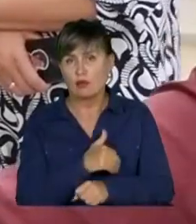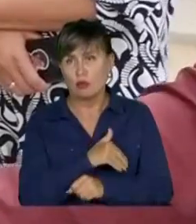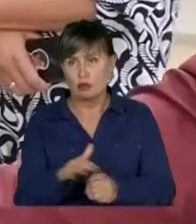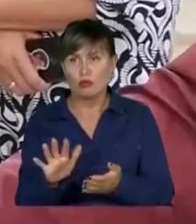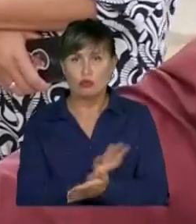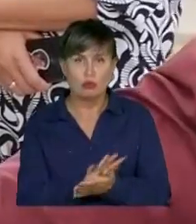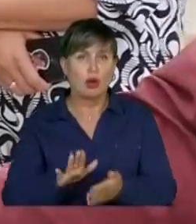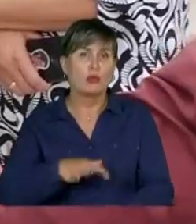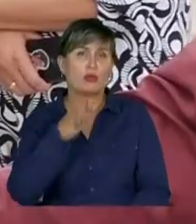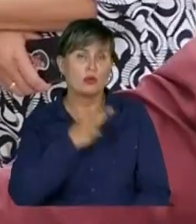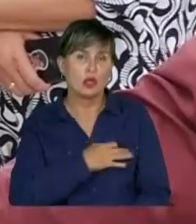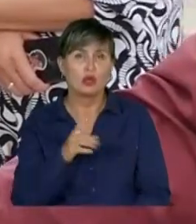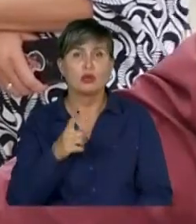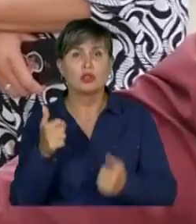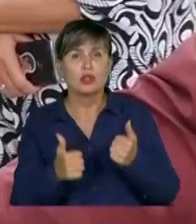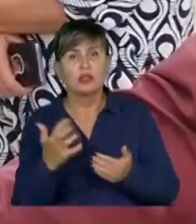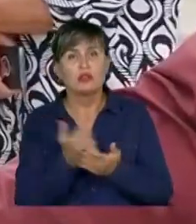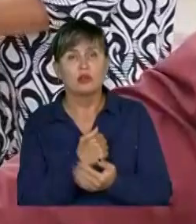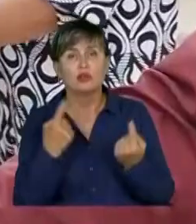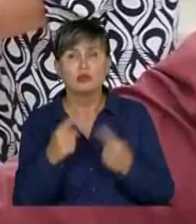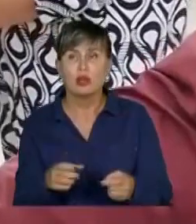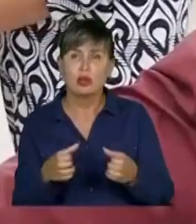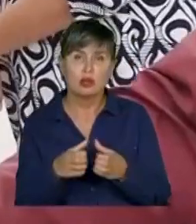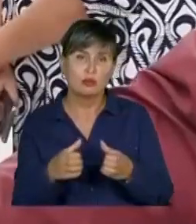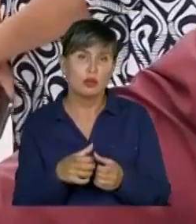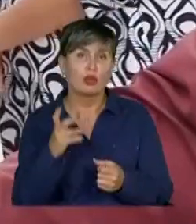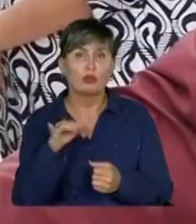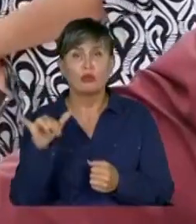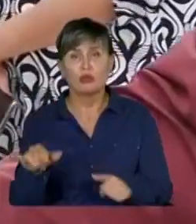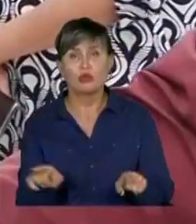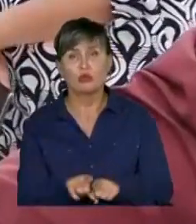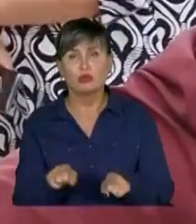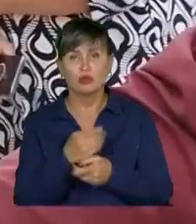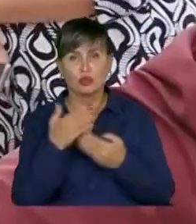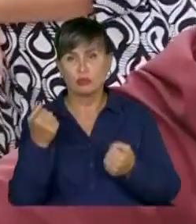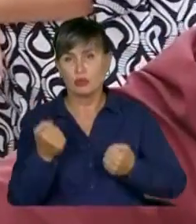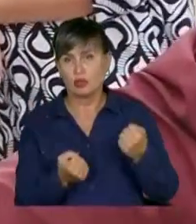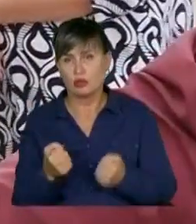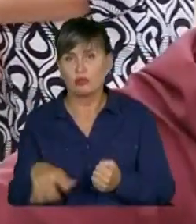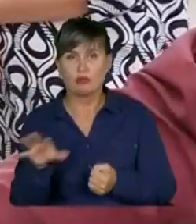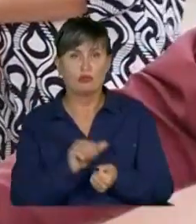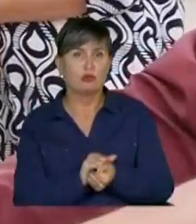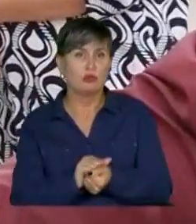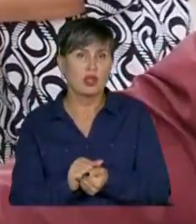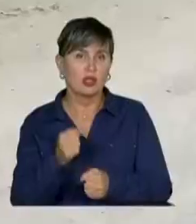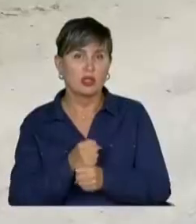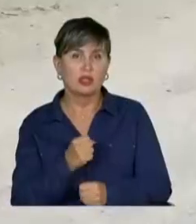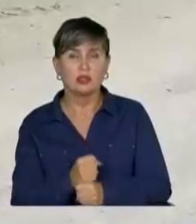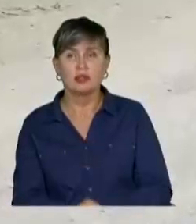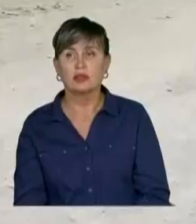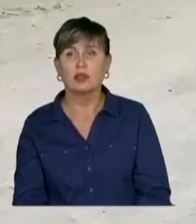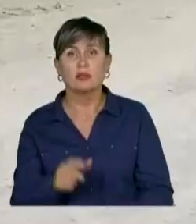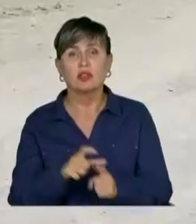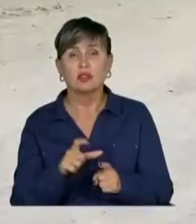же. Потом нам сказали, что тендер выиграла другая компания. Однако у них тоже нет техники. Все на бумаге у них делается. По